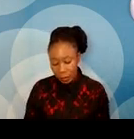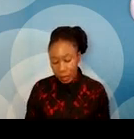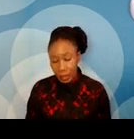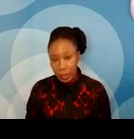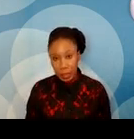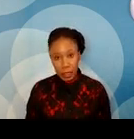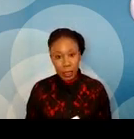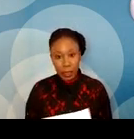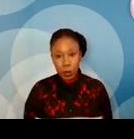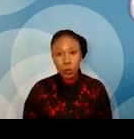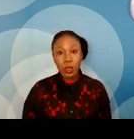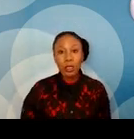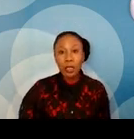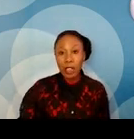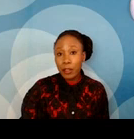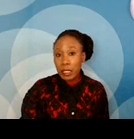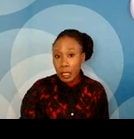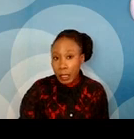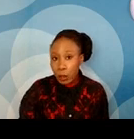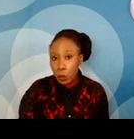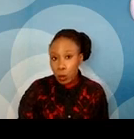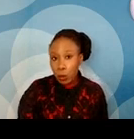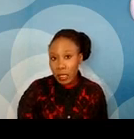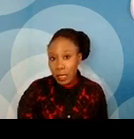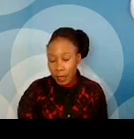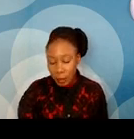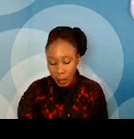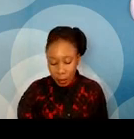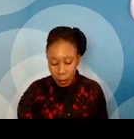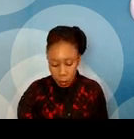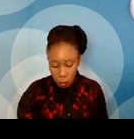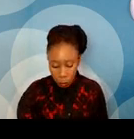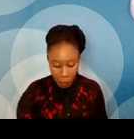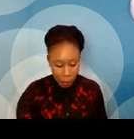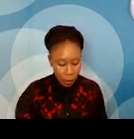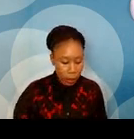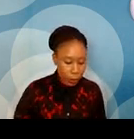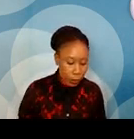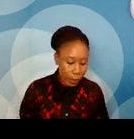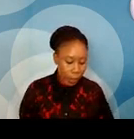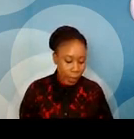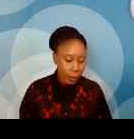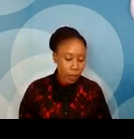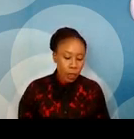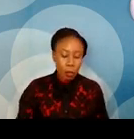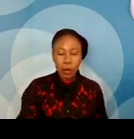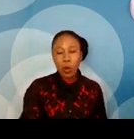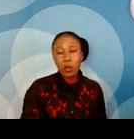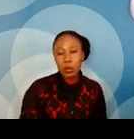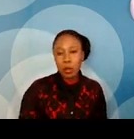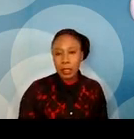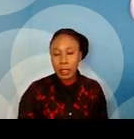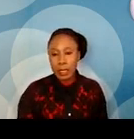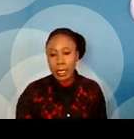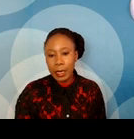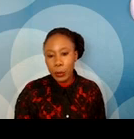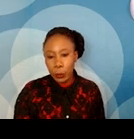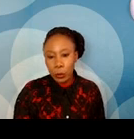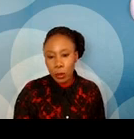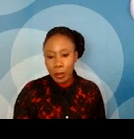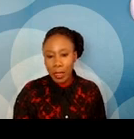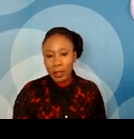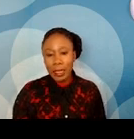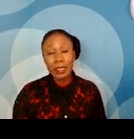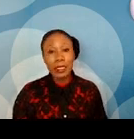Och det här ser vi i deklarationen, FN:s deklaration om mänskliga rättigheter som är grundläggande. Men också i